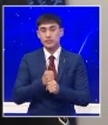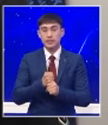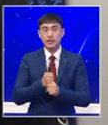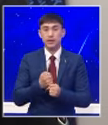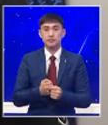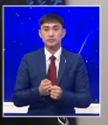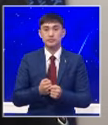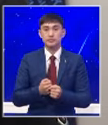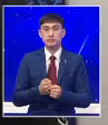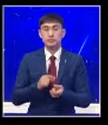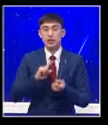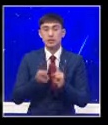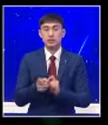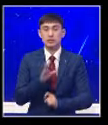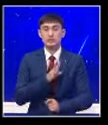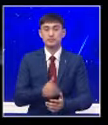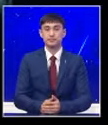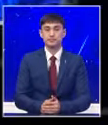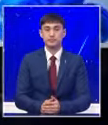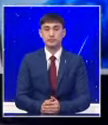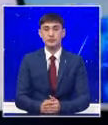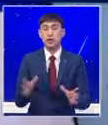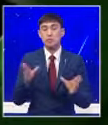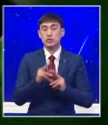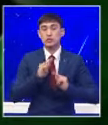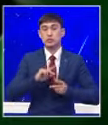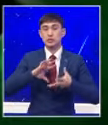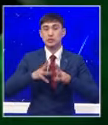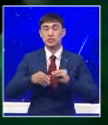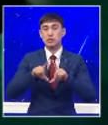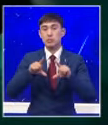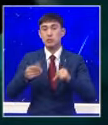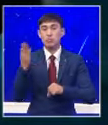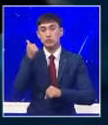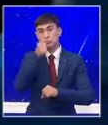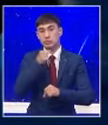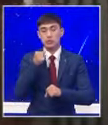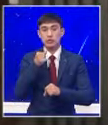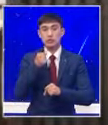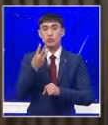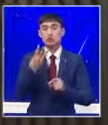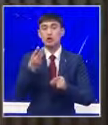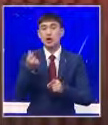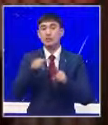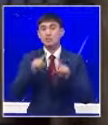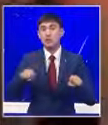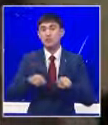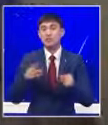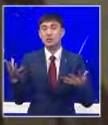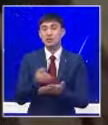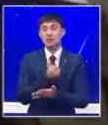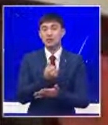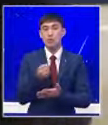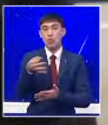мемлекеттік мүшеге айналдырылды. Бірлескен жұмыстың нәтижесінде департамент былтырғы жылы 3 қаржы пирамидасын анықтаған,